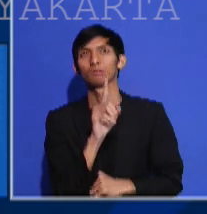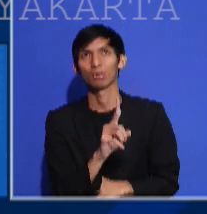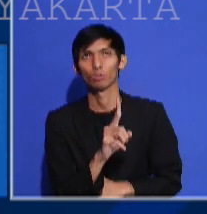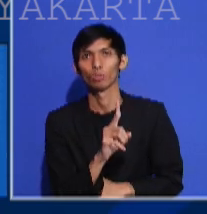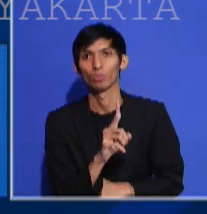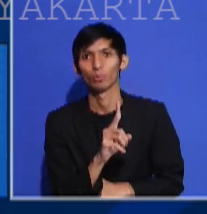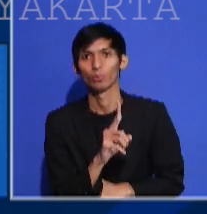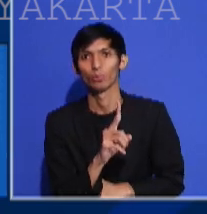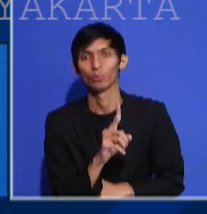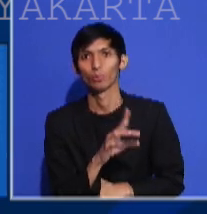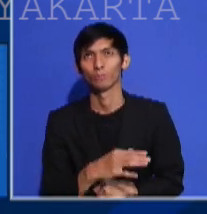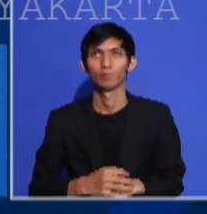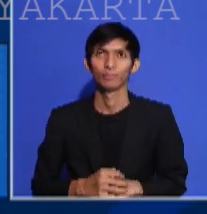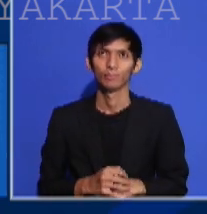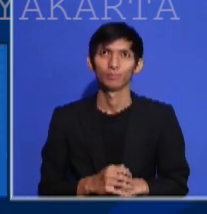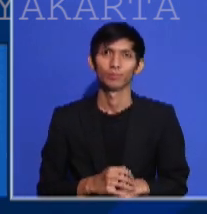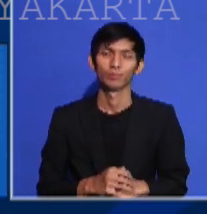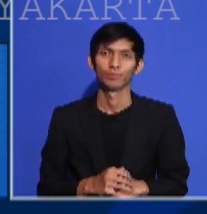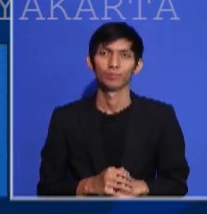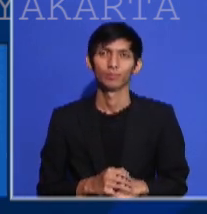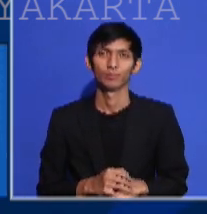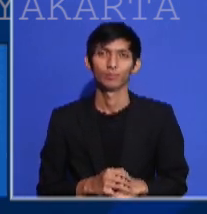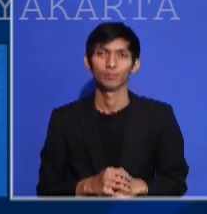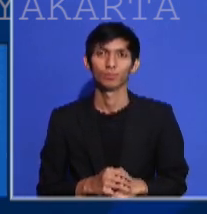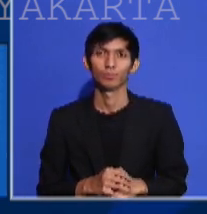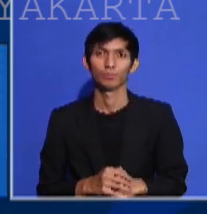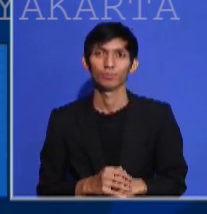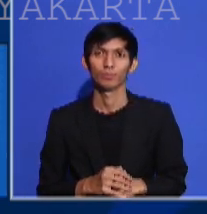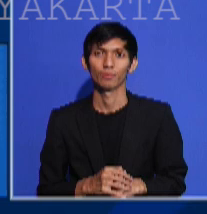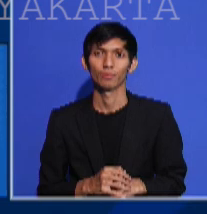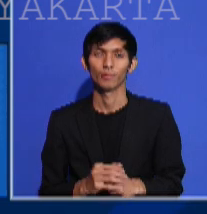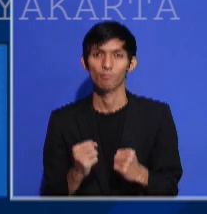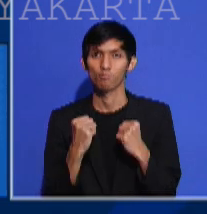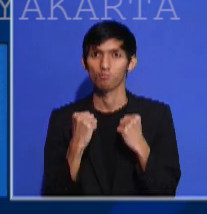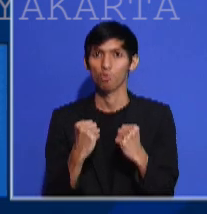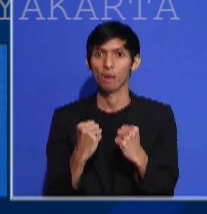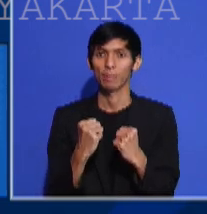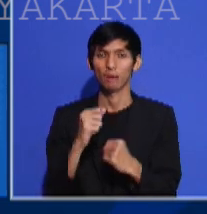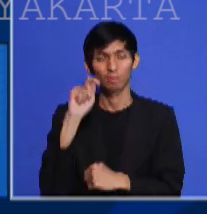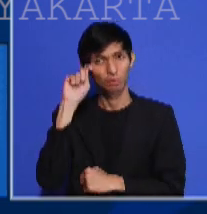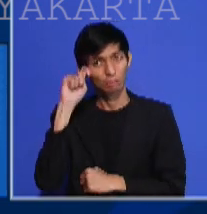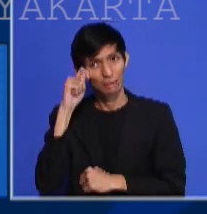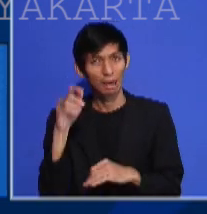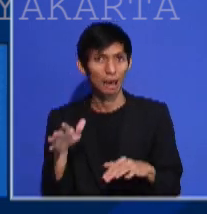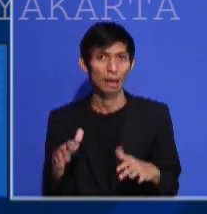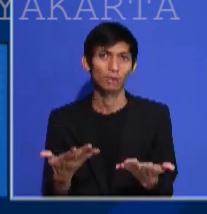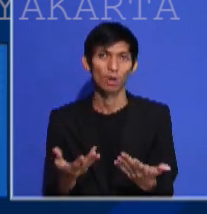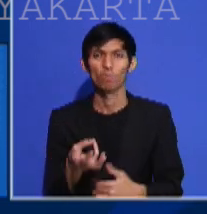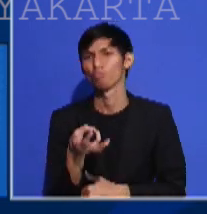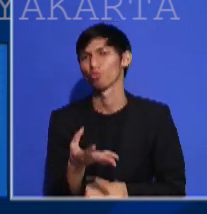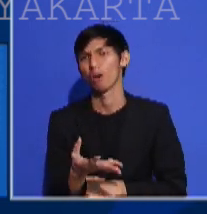BF ini sendi kemudian ee untuk mtahankannya apakah lebih sulit daripada mendapatkannya atau justru sebaliknya menurut Konita